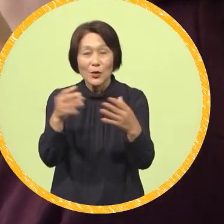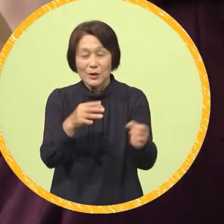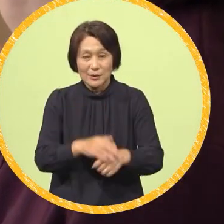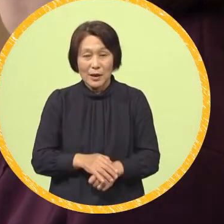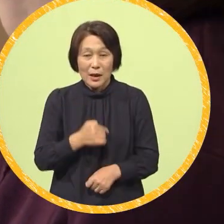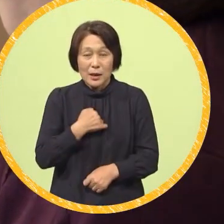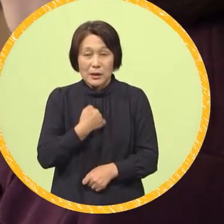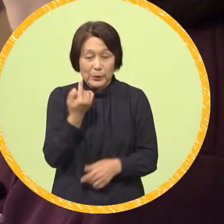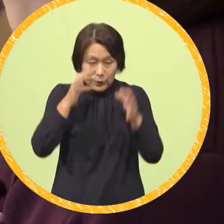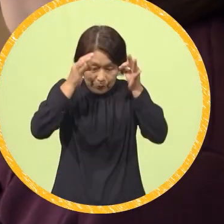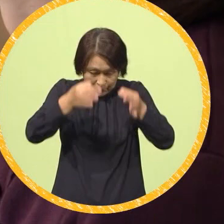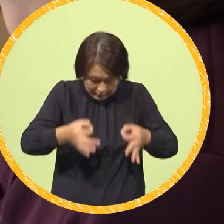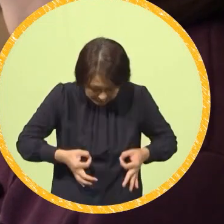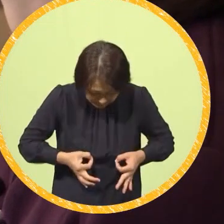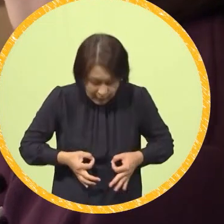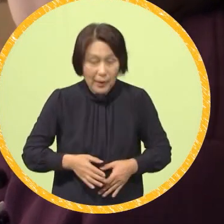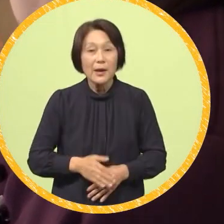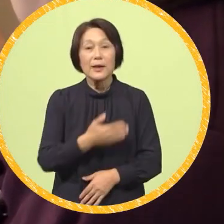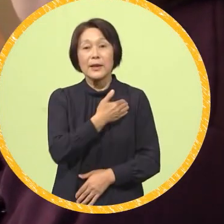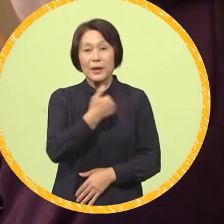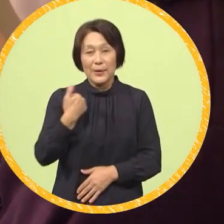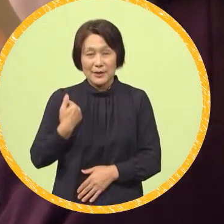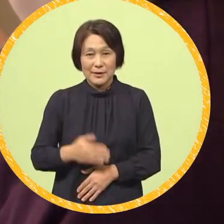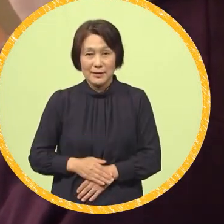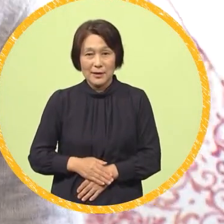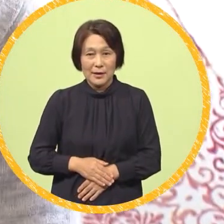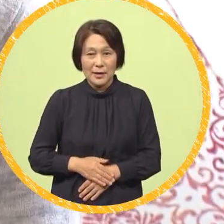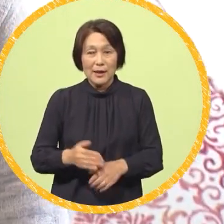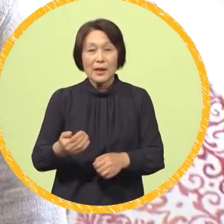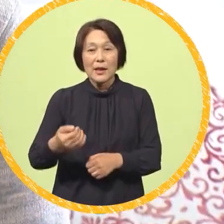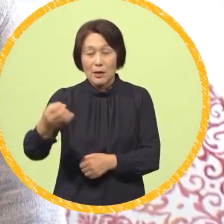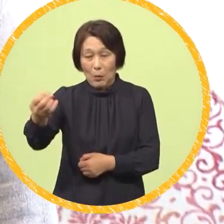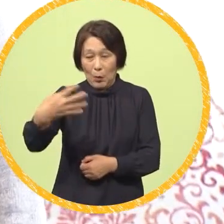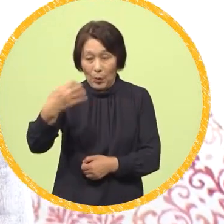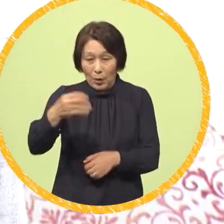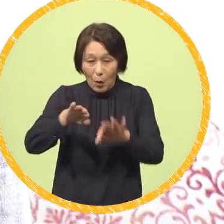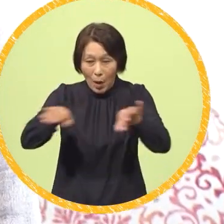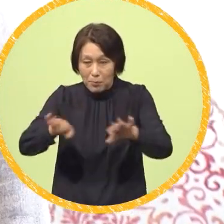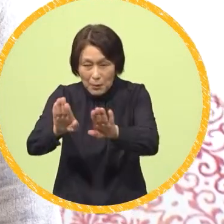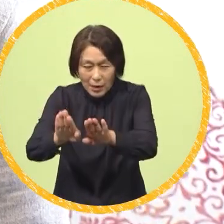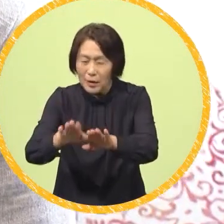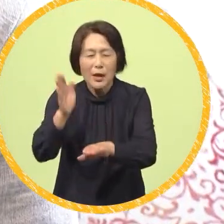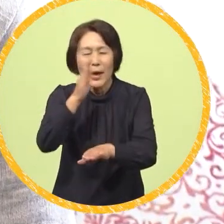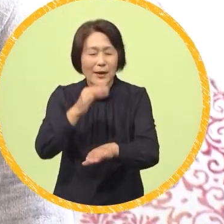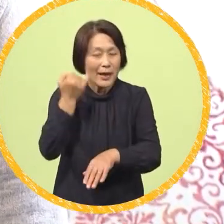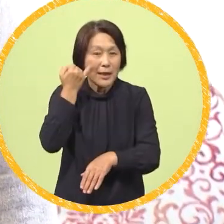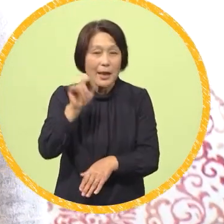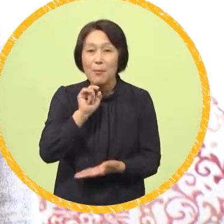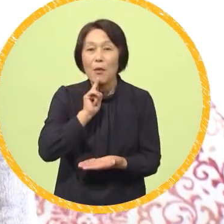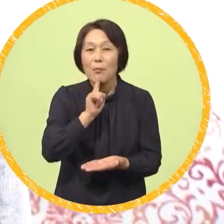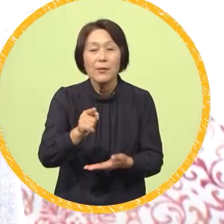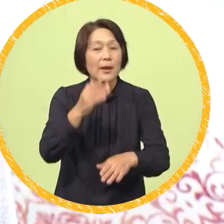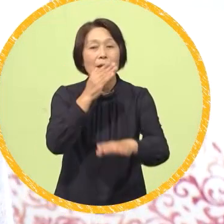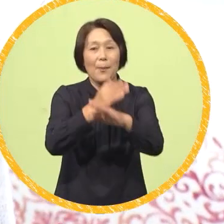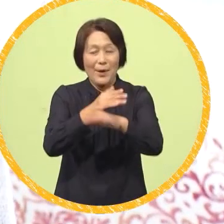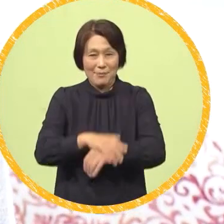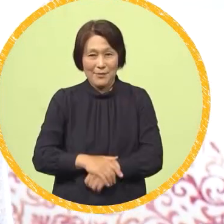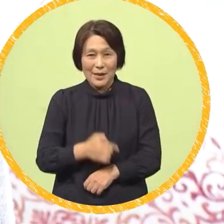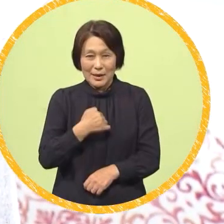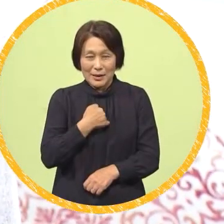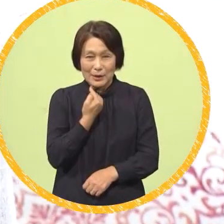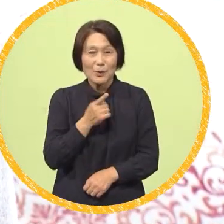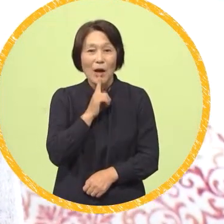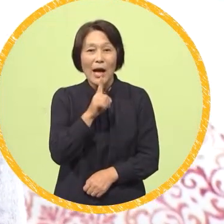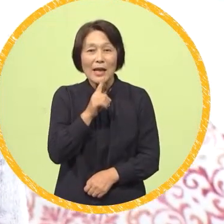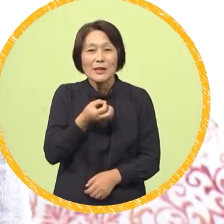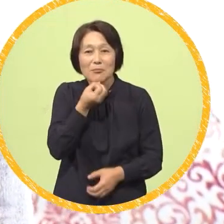自分自身を見つめ直していきます。人の話に割って入ったり意見することは厳禁、あくまで自分の話